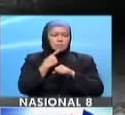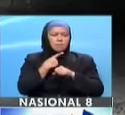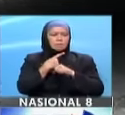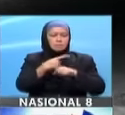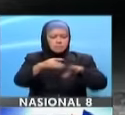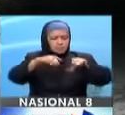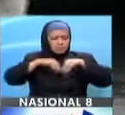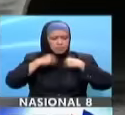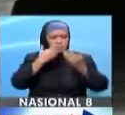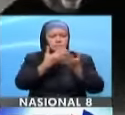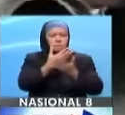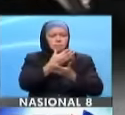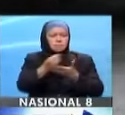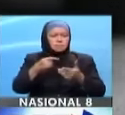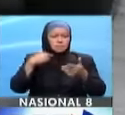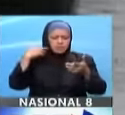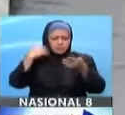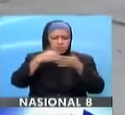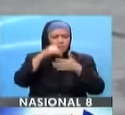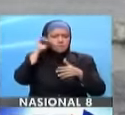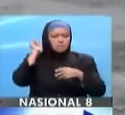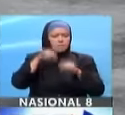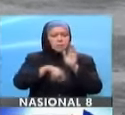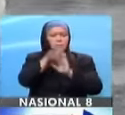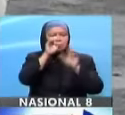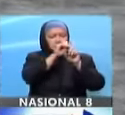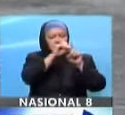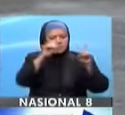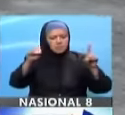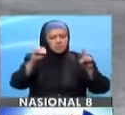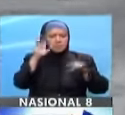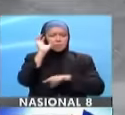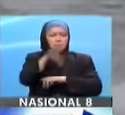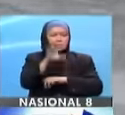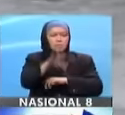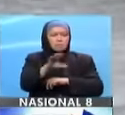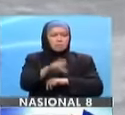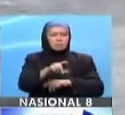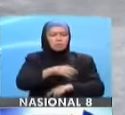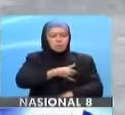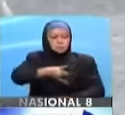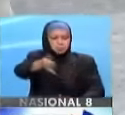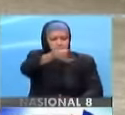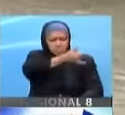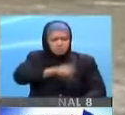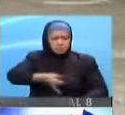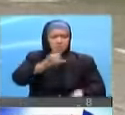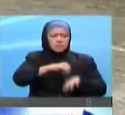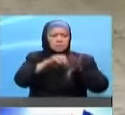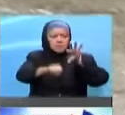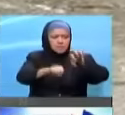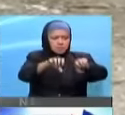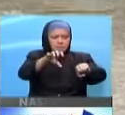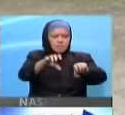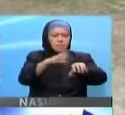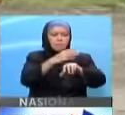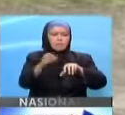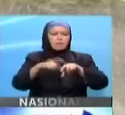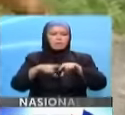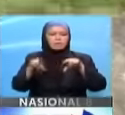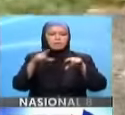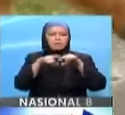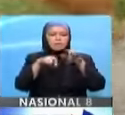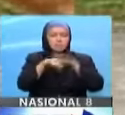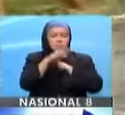lebih 300 ekor anjing liar telah ditangkap dan dilupus. Manakala 292 ekor anjing telah menerima suntikan